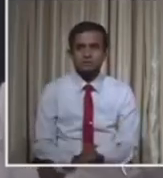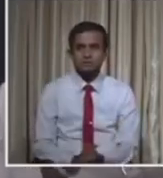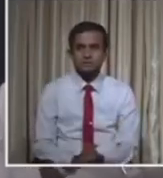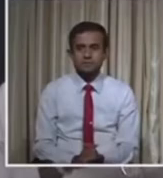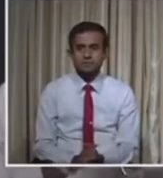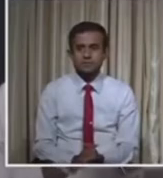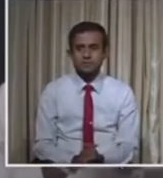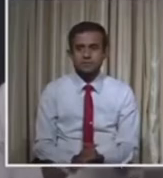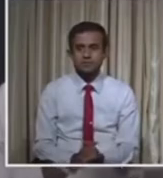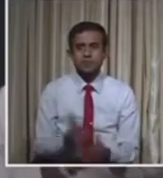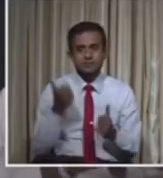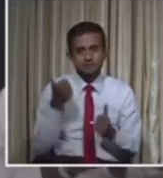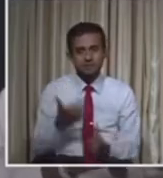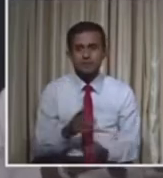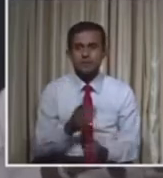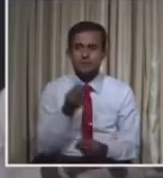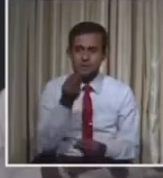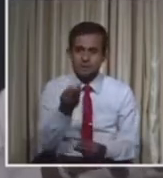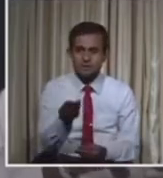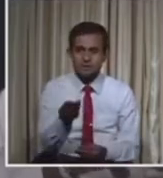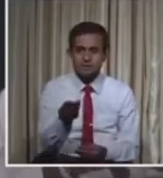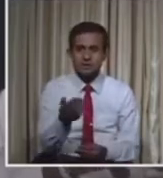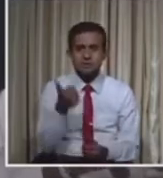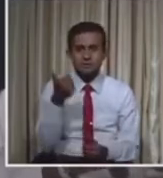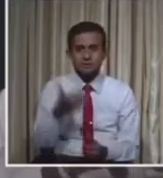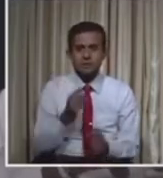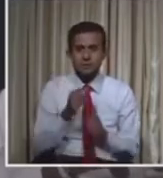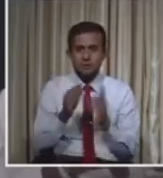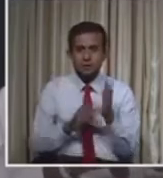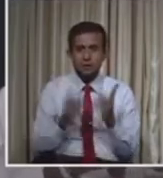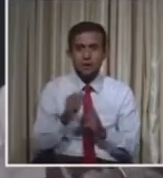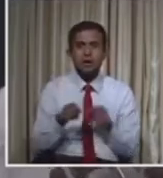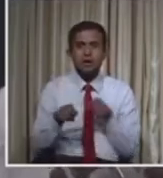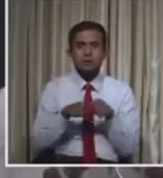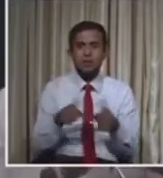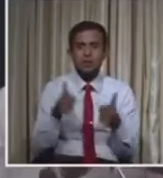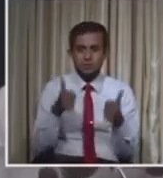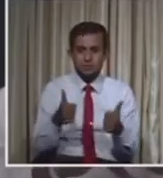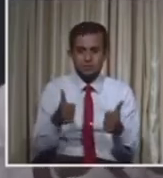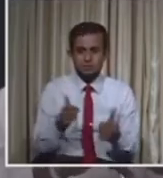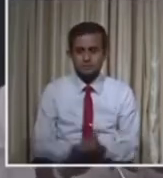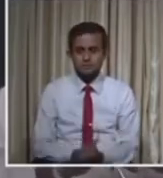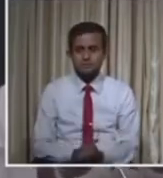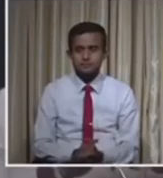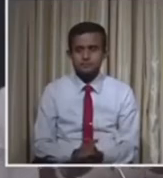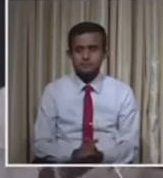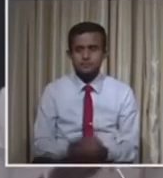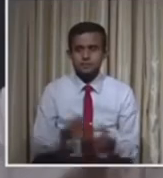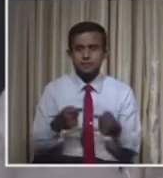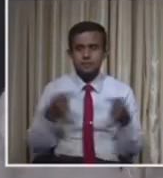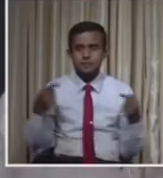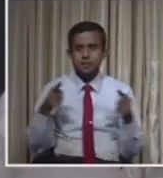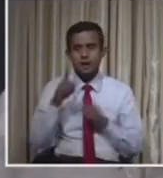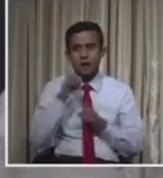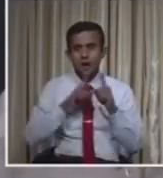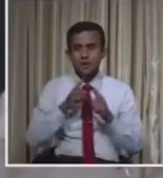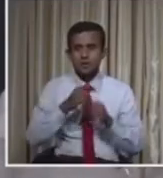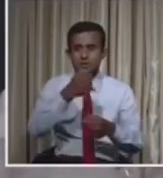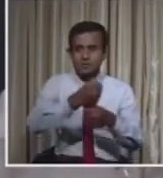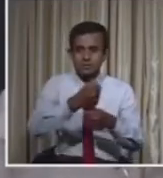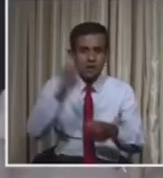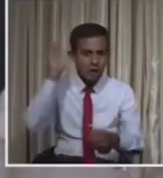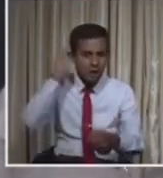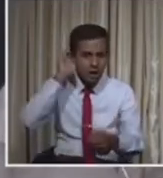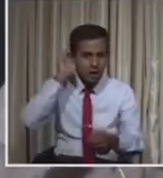වැදගත් විදියට මම වැදගත් කමඩ ඉල්ලන. වැදගත් මන්ත්‍රීවරයෙන්නේ අන්නේම බොහොම හොඳයි. විපක්ෂය කතා කරාම ආණ්ඩු පක්ෂය අහන්